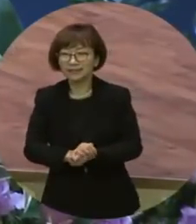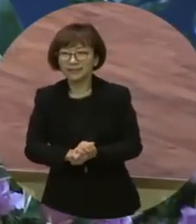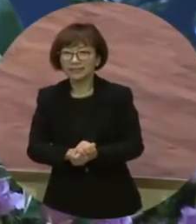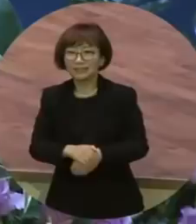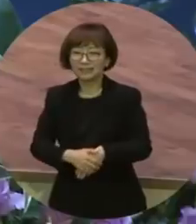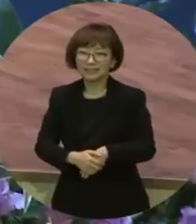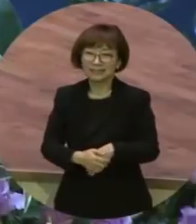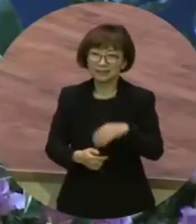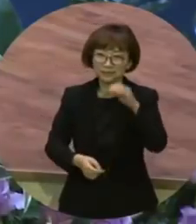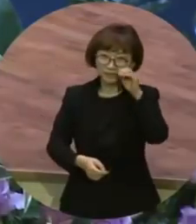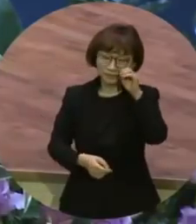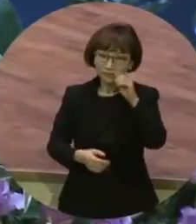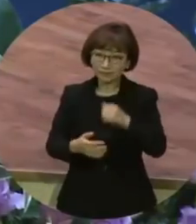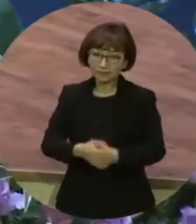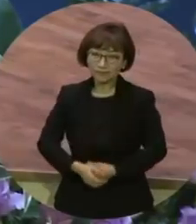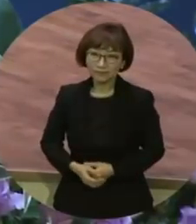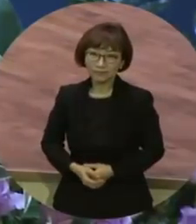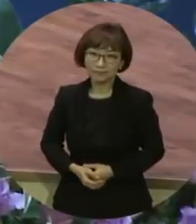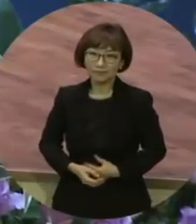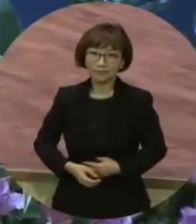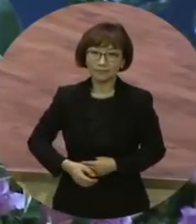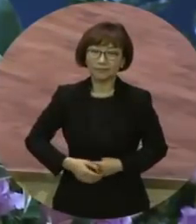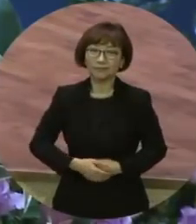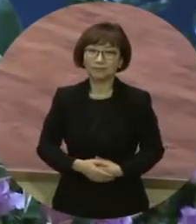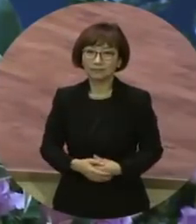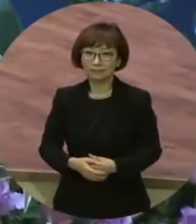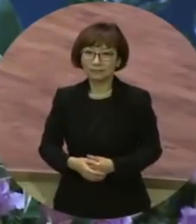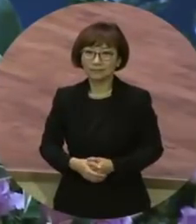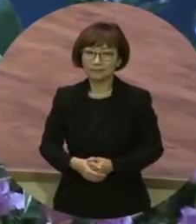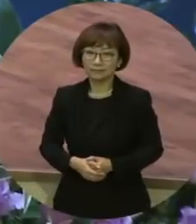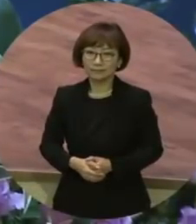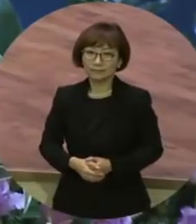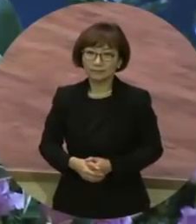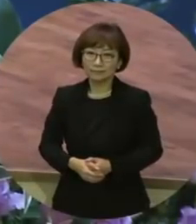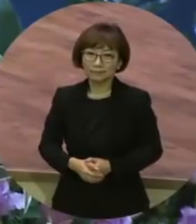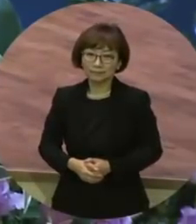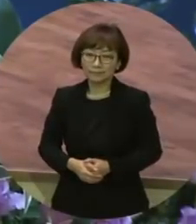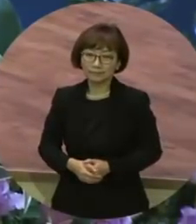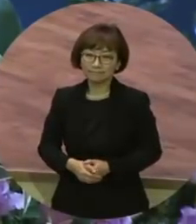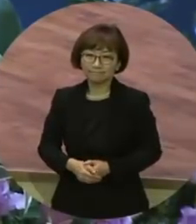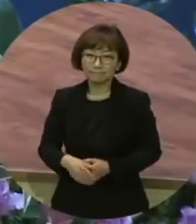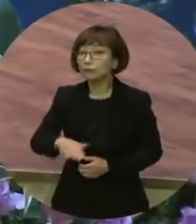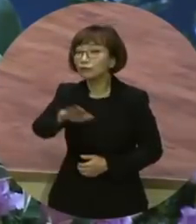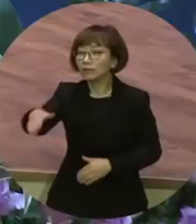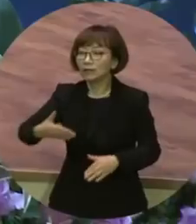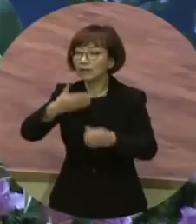그 사전 남기기 위해서 생명 거는 모습을 봤던 후대들이 그것을 꽃피웠던 것처럼